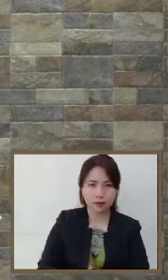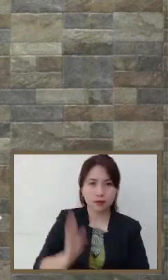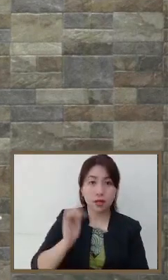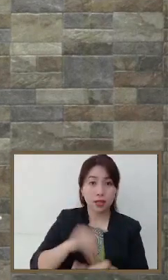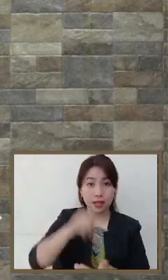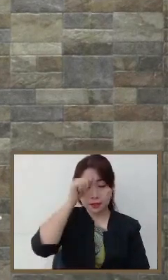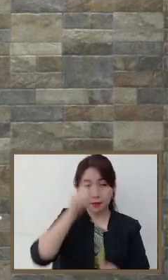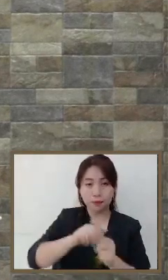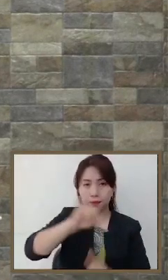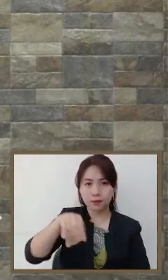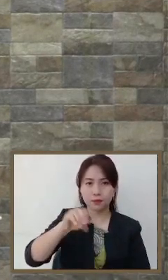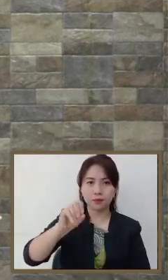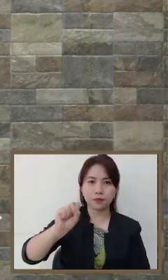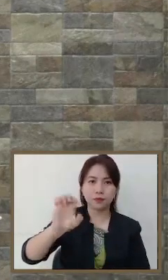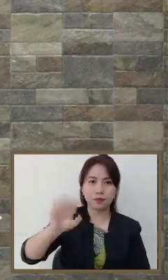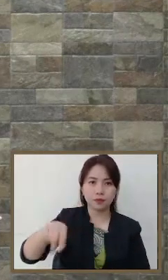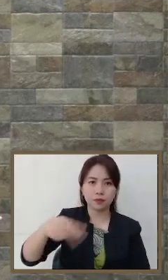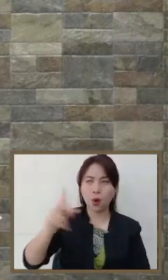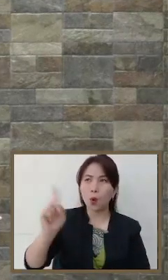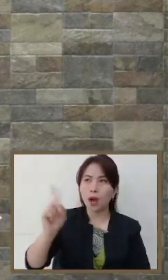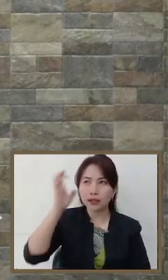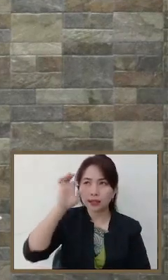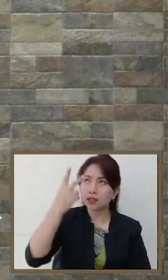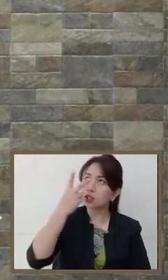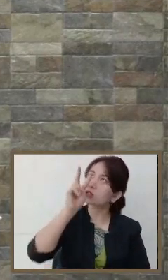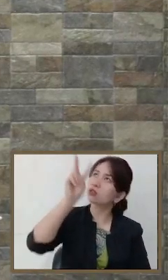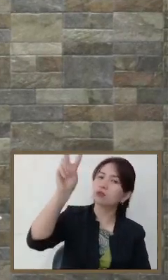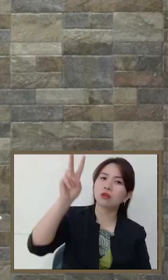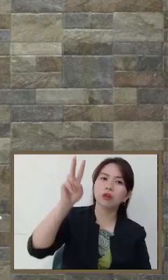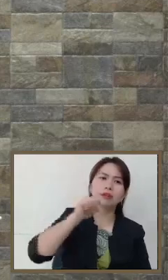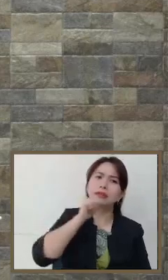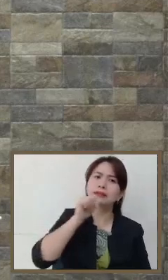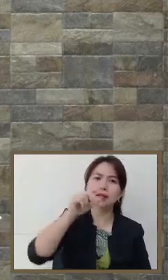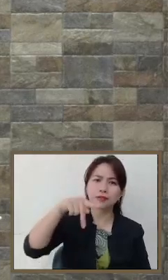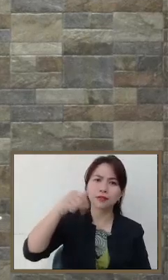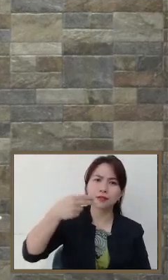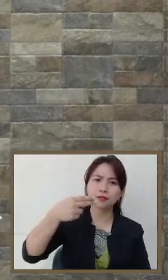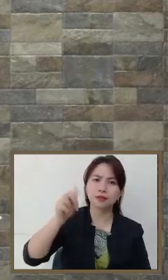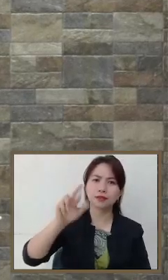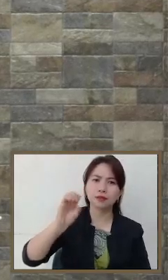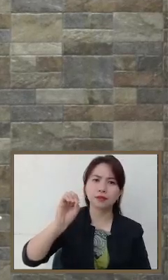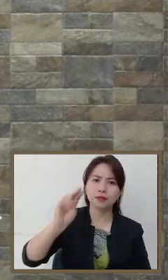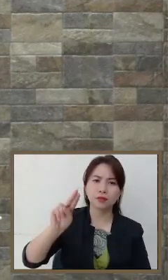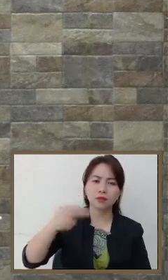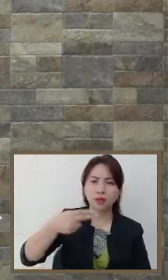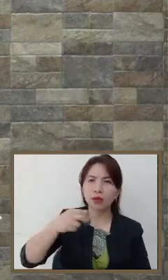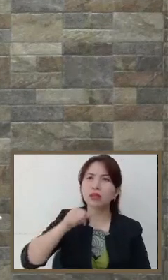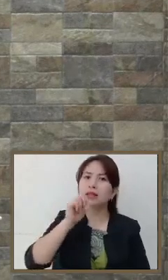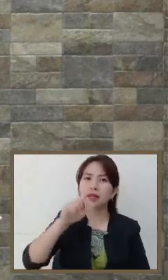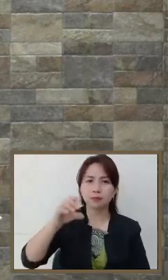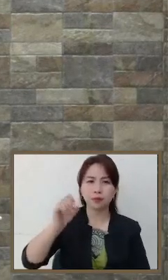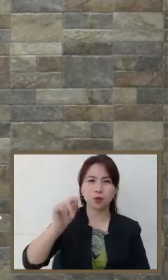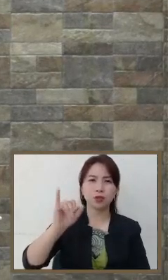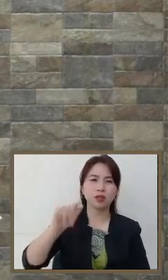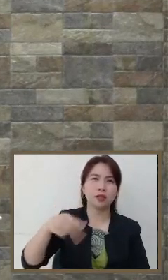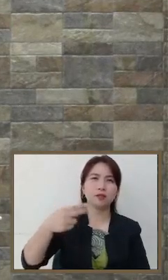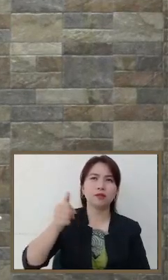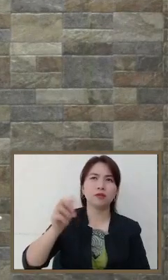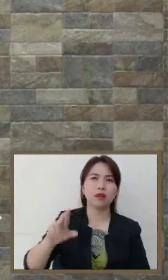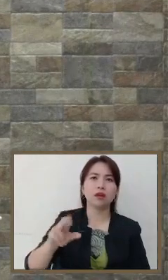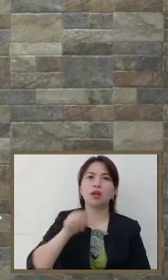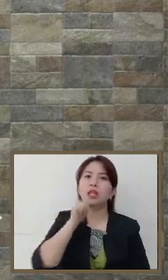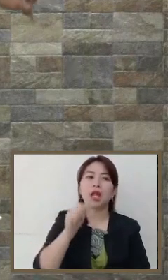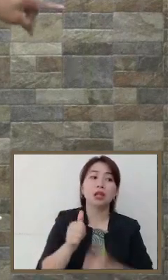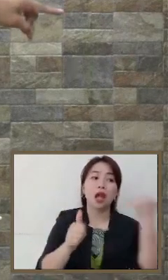Joseph ang nakita niya kaagad hindi yung si pero hindi si potifar hindi kung sino-sino pa man na